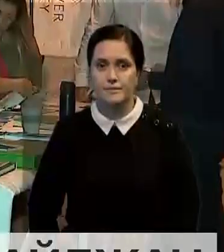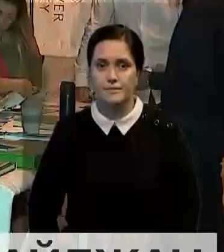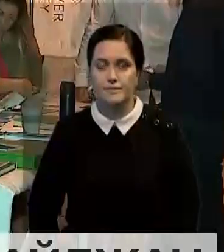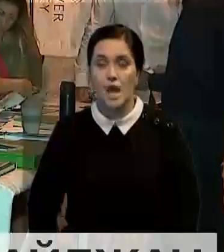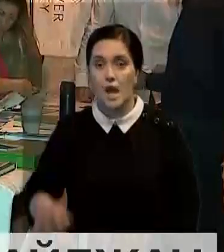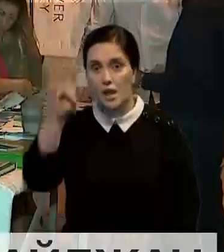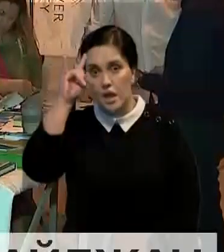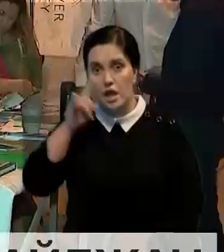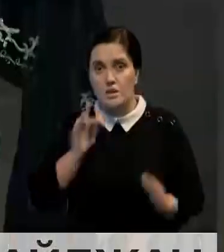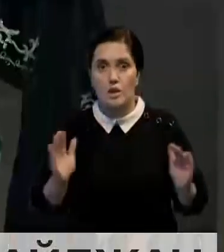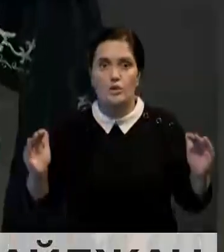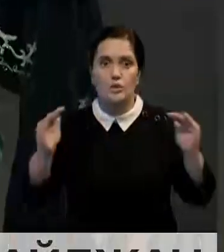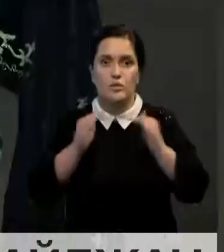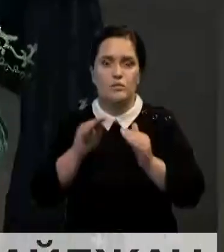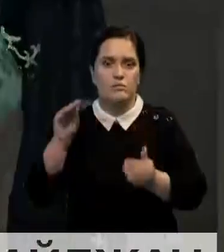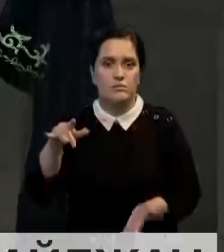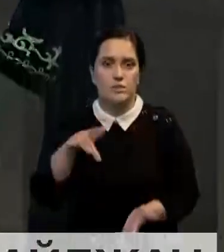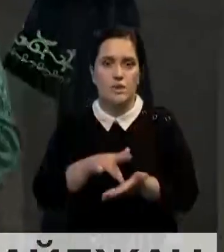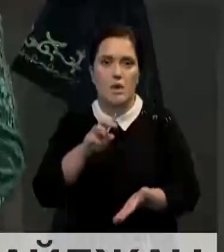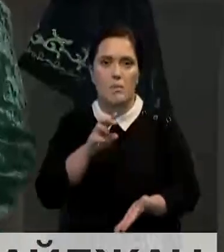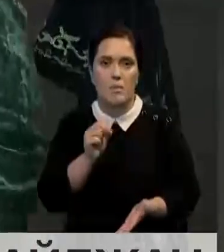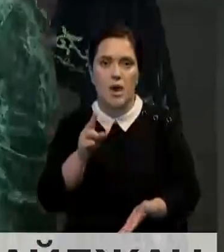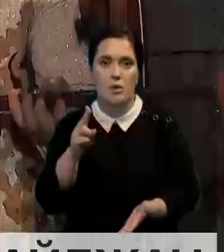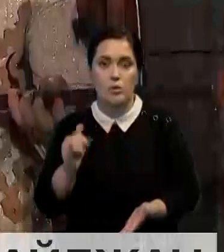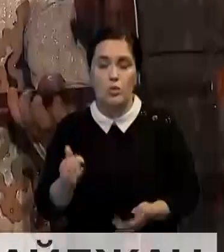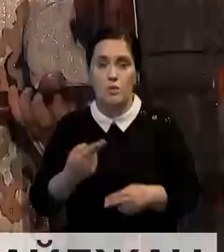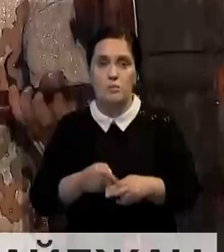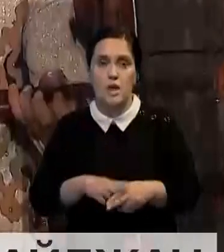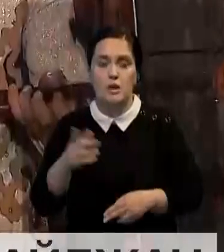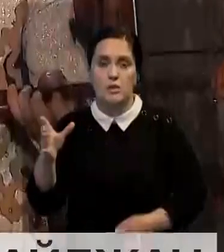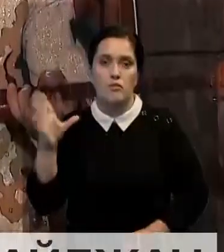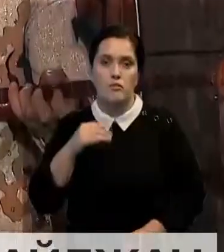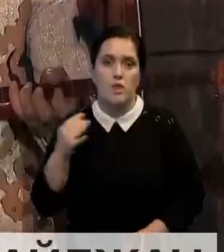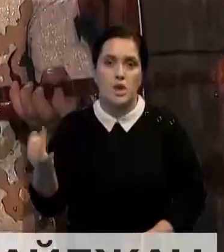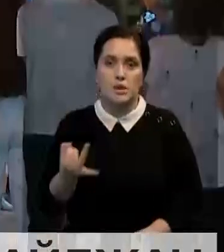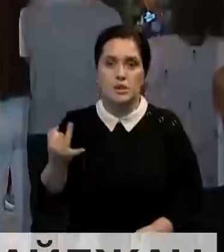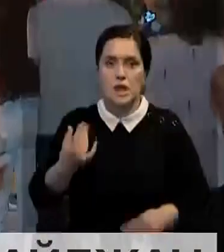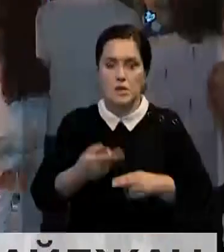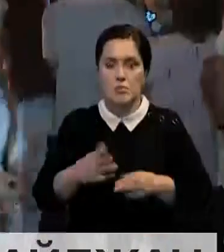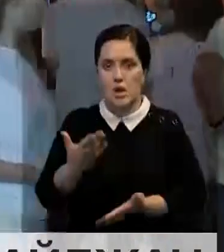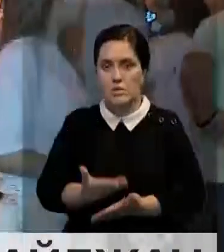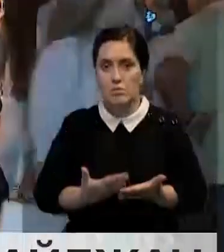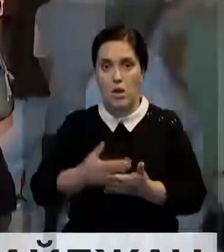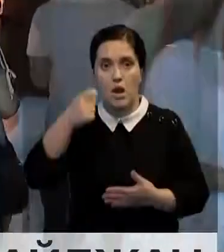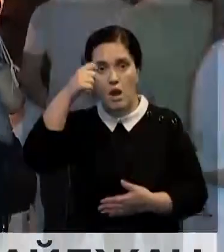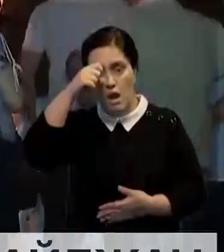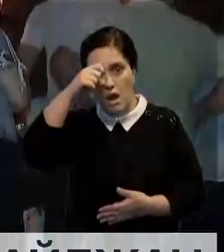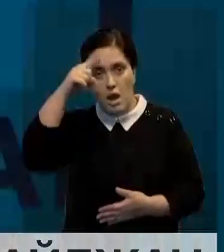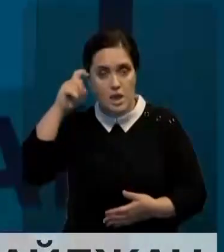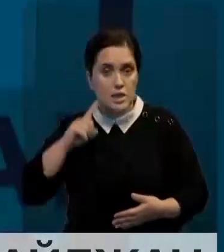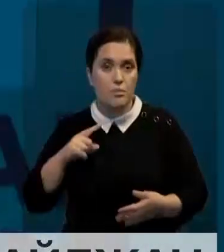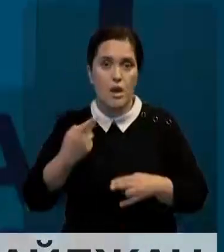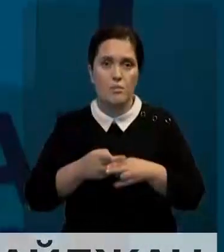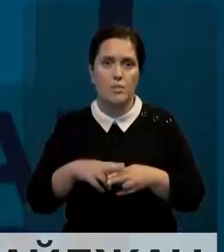Казахская юрта в центре Баку. И интерес к жилищу кочевников не нуждается в каком-то особенном разъяснении. Азербайджанцы – одна из